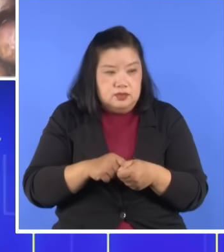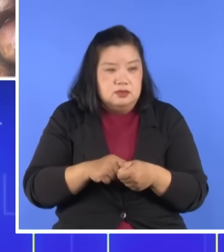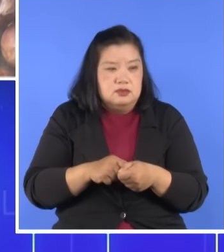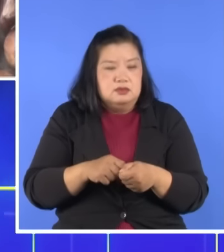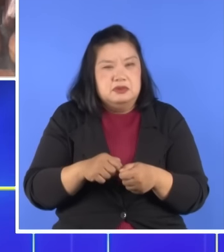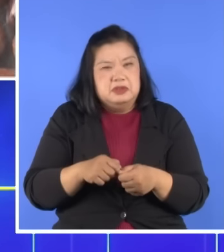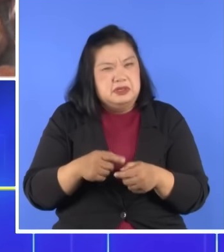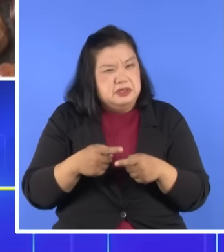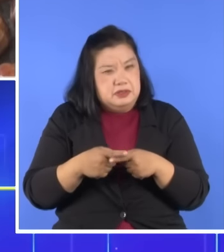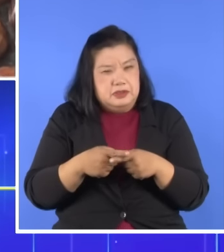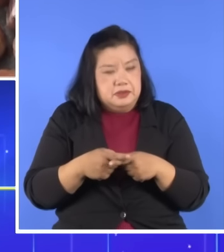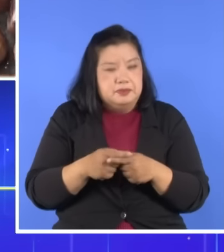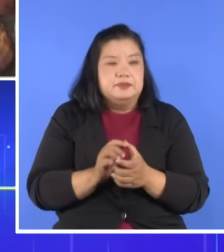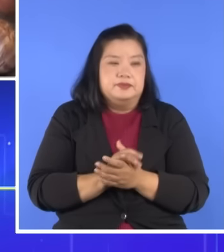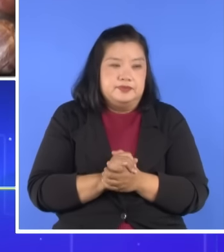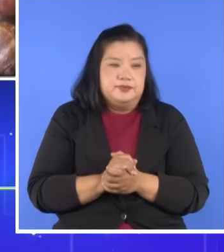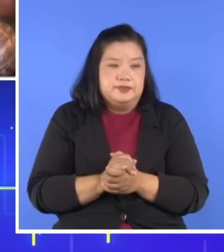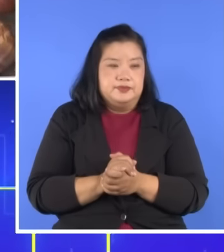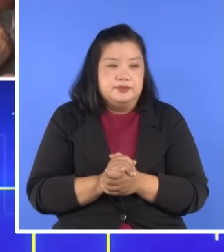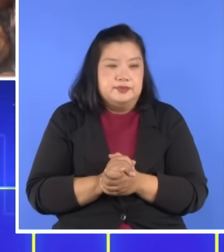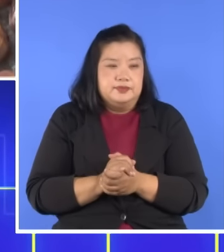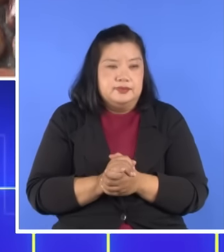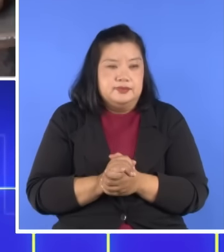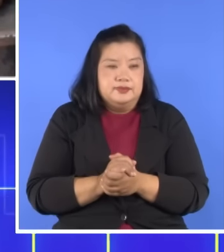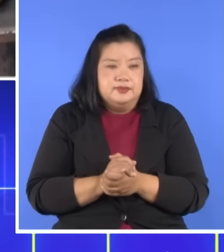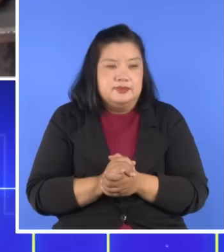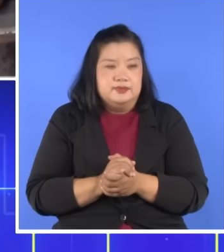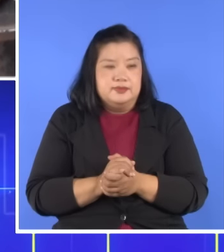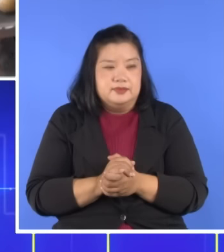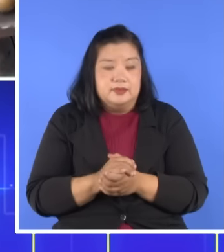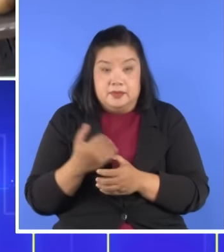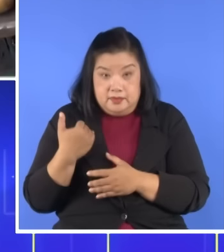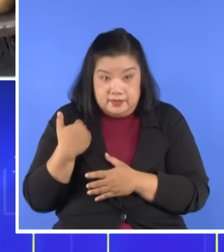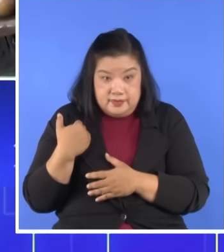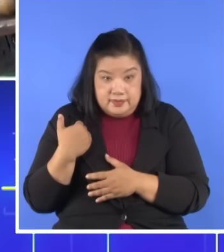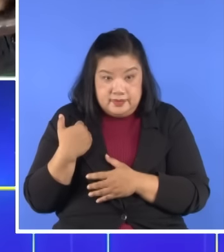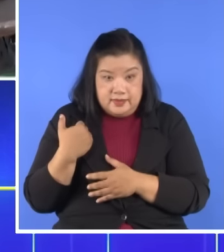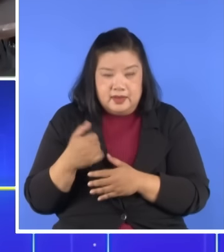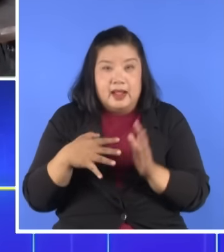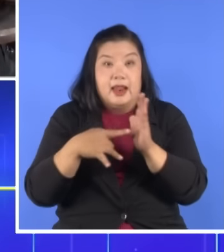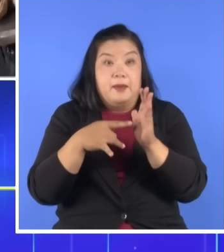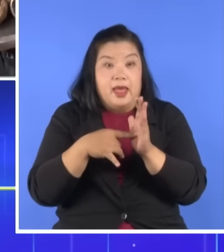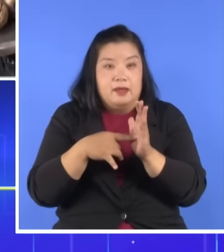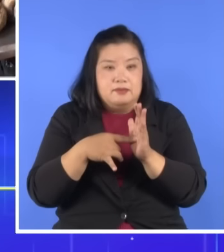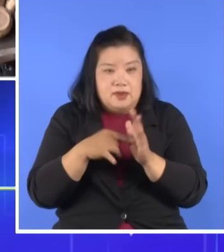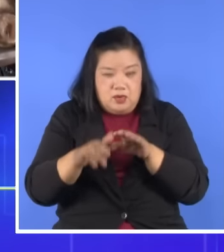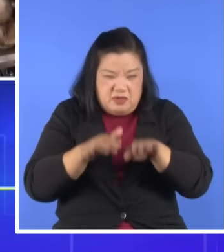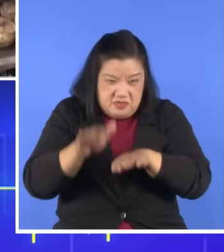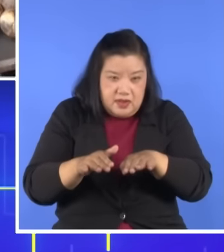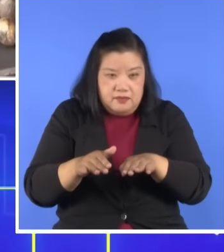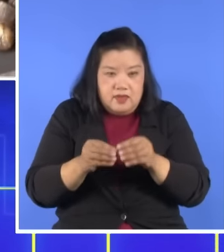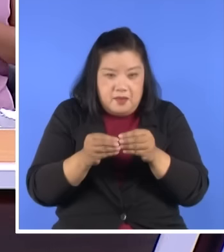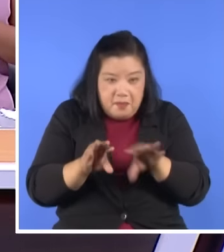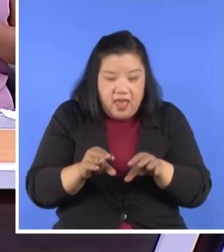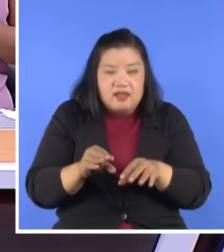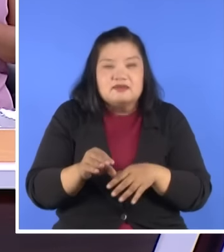ทีเออใช่ๆๆบางทีก็ใช้เท้ากระทืบอืกว่าจะได้กินกว่าจะได้กินทำไมมันดูเละเทะอย่างงั้นล่ะพ่อเอ้ยเอาพอ